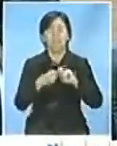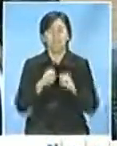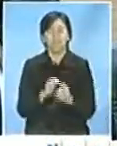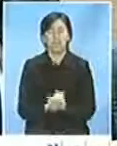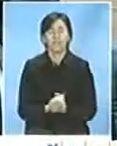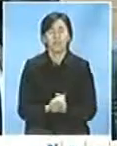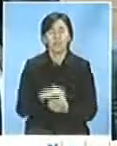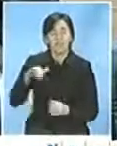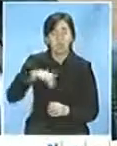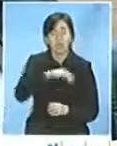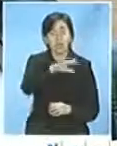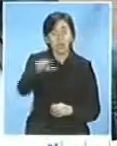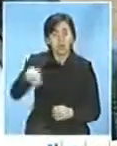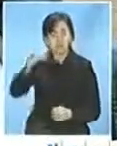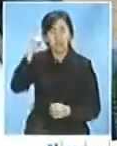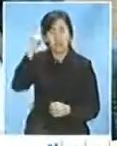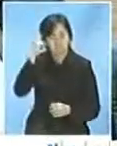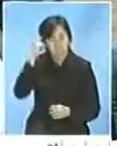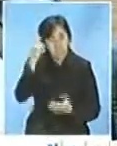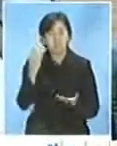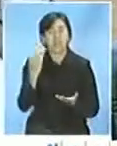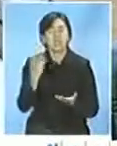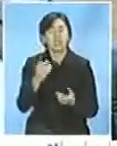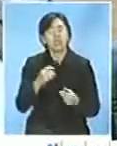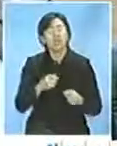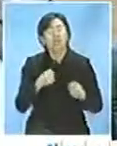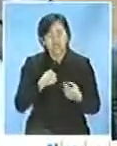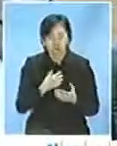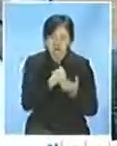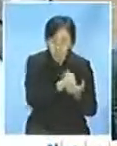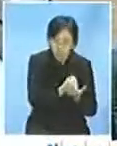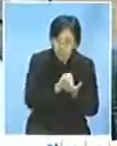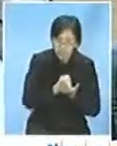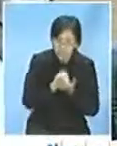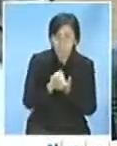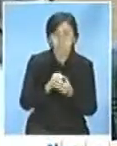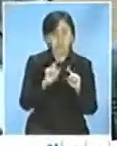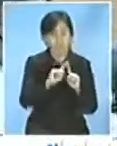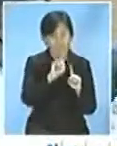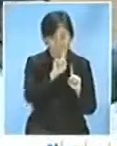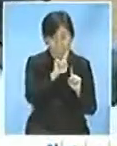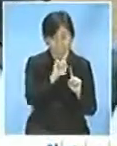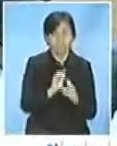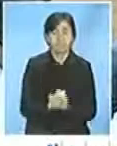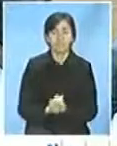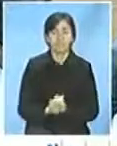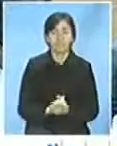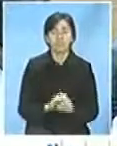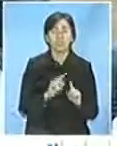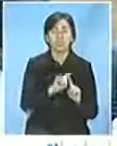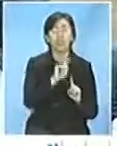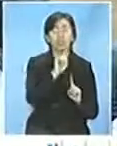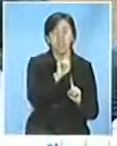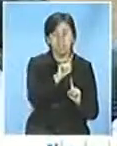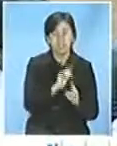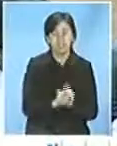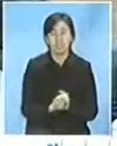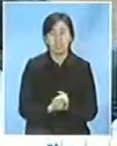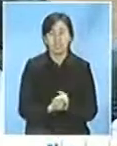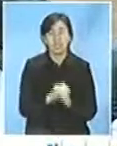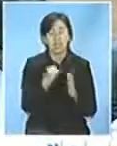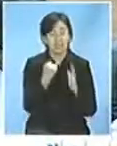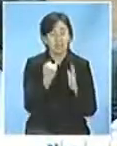เราตั้งหลักด้วยเมตตาธรรมอย่างนี้กันไหมครับ 1. โทษที่ควรนิรโทษ